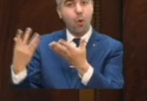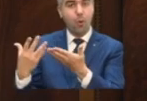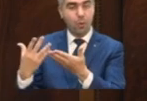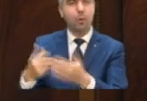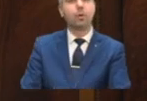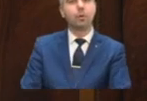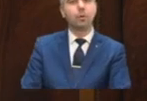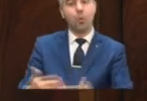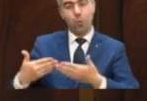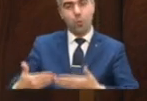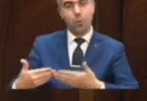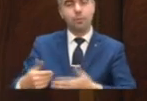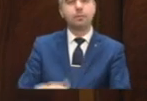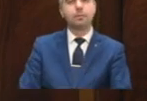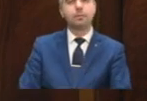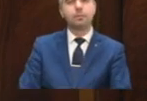اللي وصلنا له اليوم،